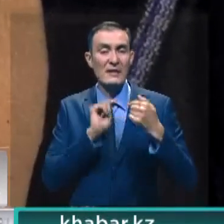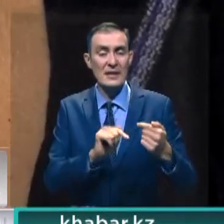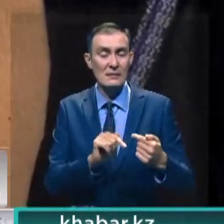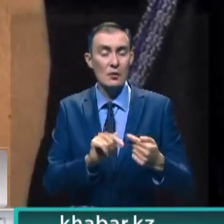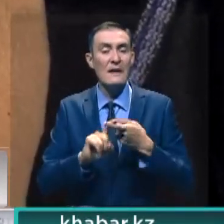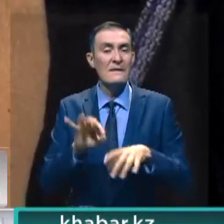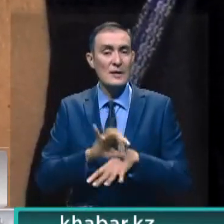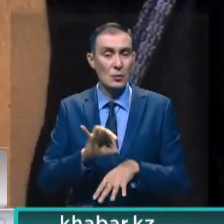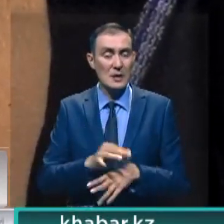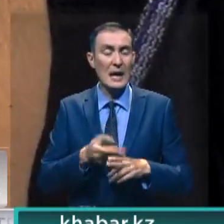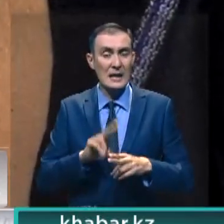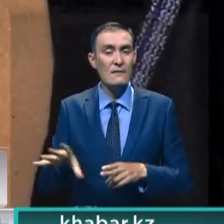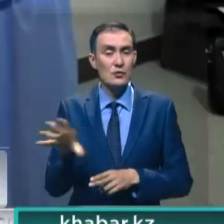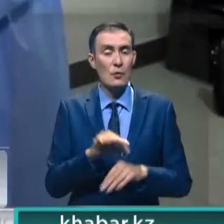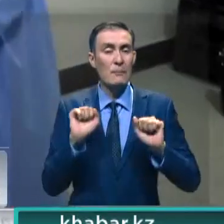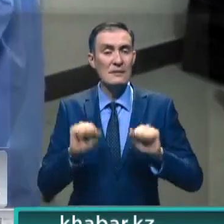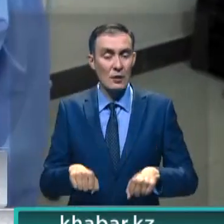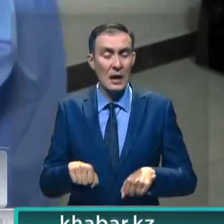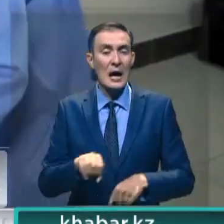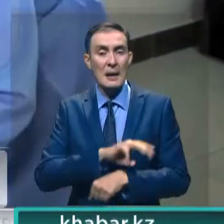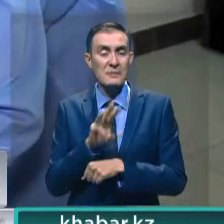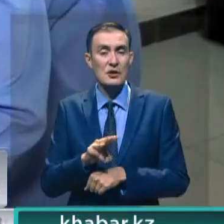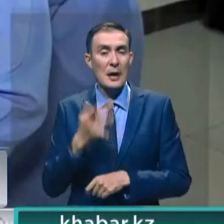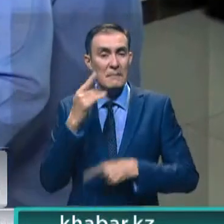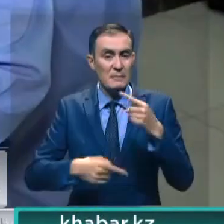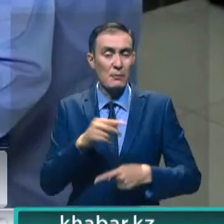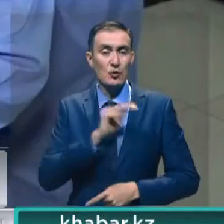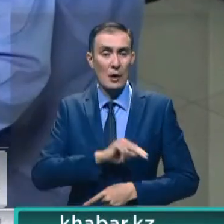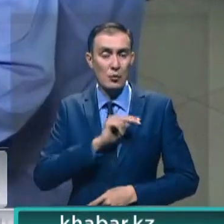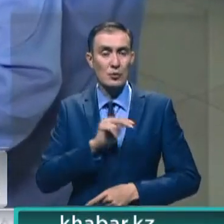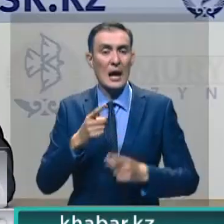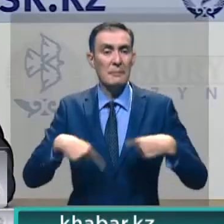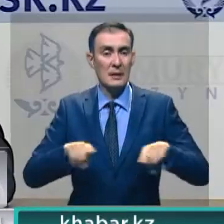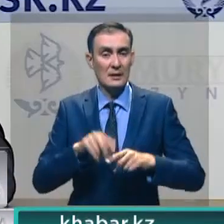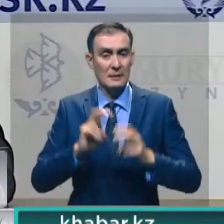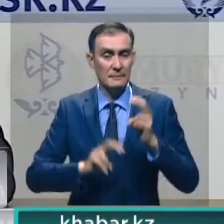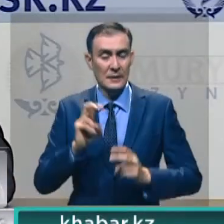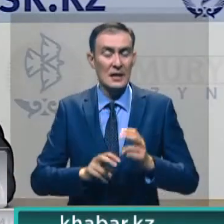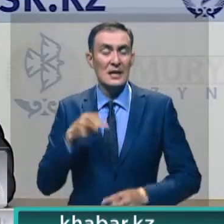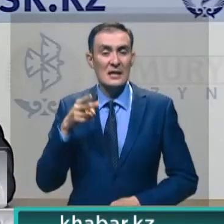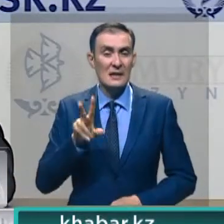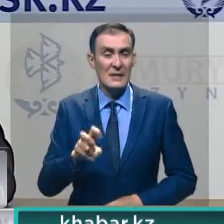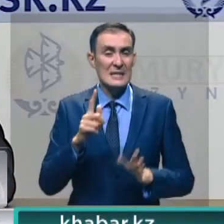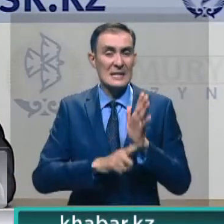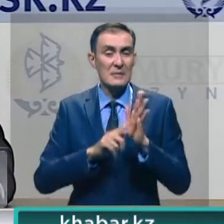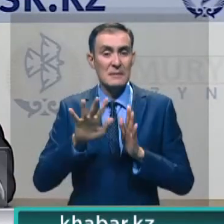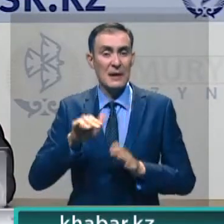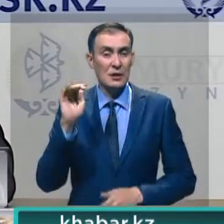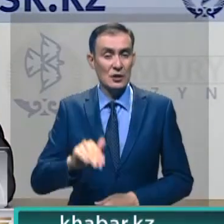противодействию коронавирусу. Все это позволило обеспечить бесперебойную работу на объектах. Из 275 тысяч